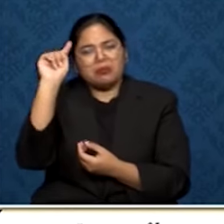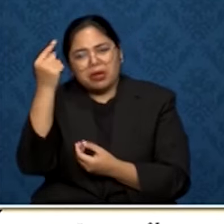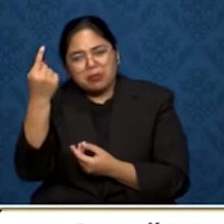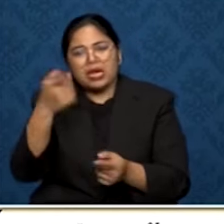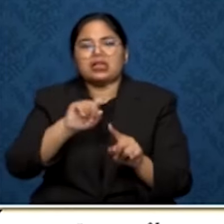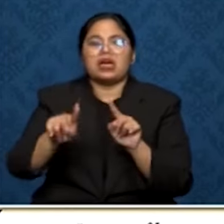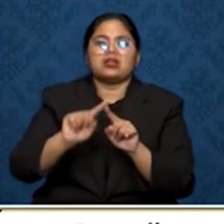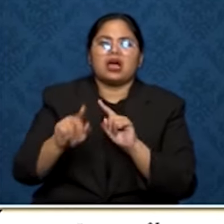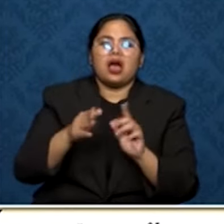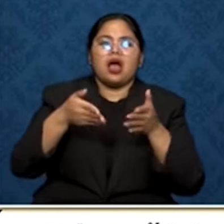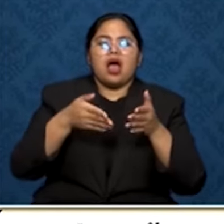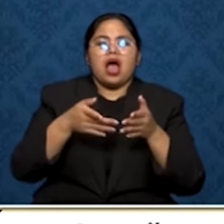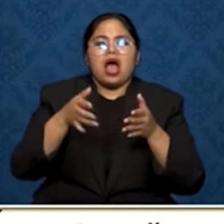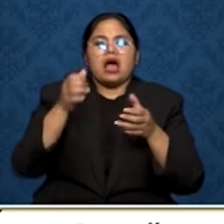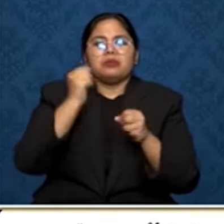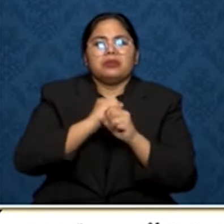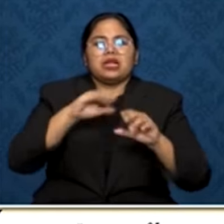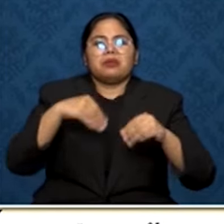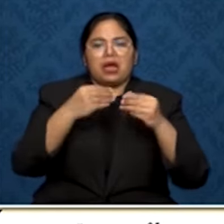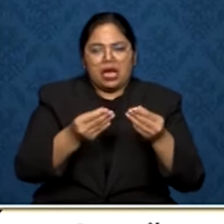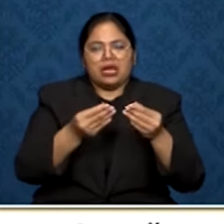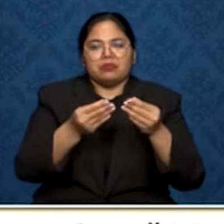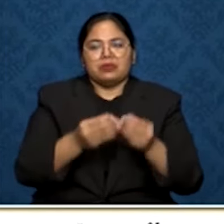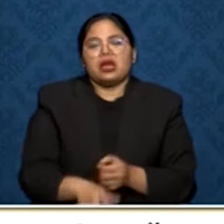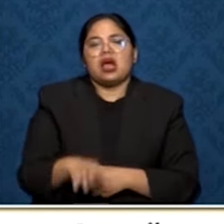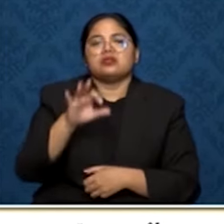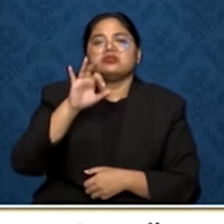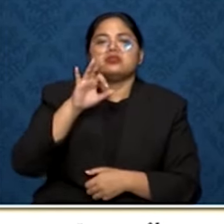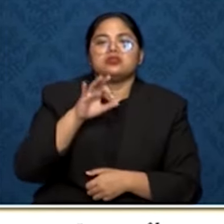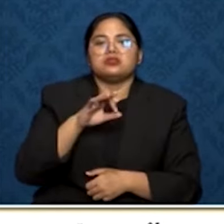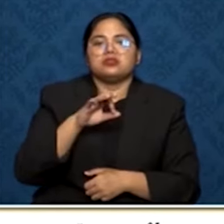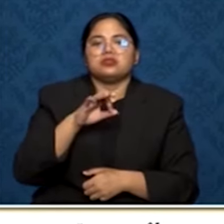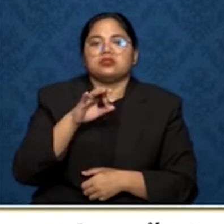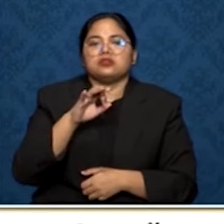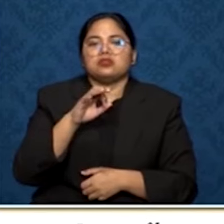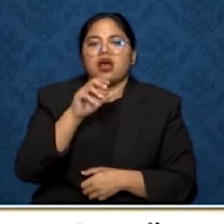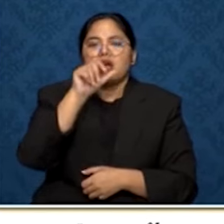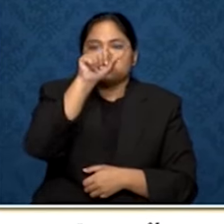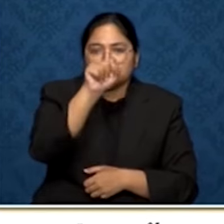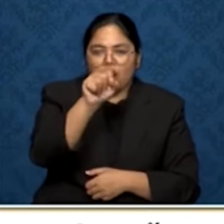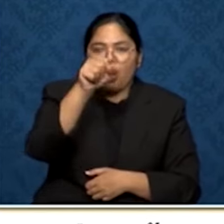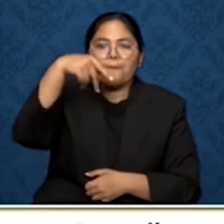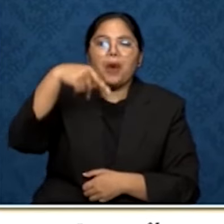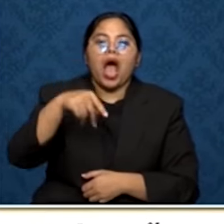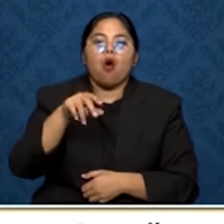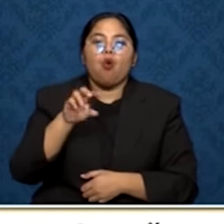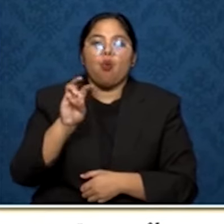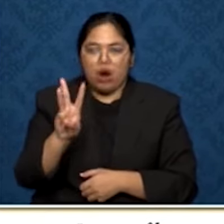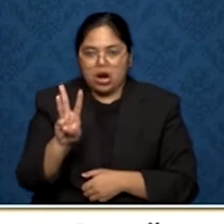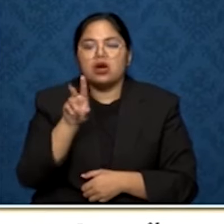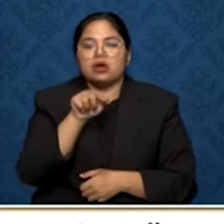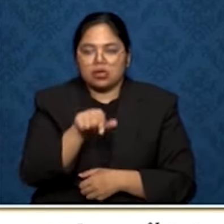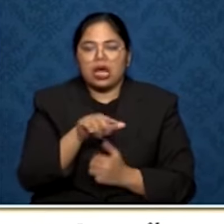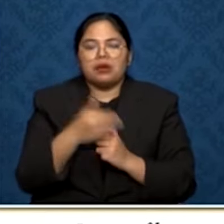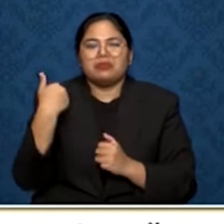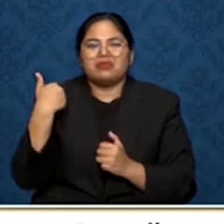างนะครั By Product ทเรีกวา Source Power ขนมานะครัมันเป็นการสร้าง Deemond ครัเวลาเราทำหนังใหคนอื่เขาดูเขา